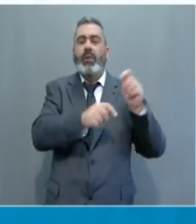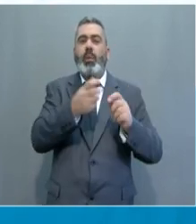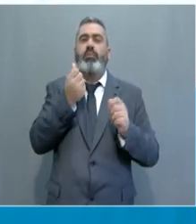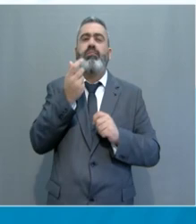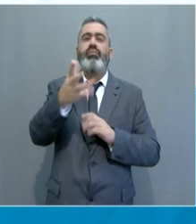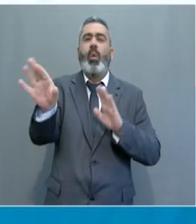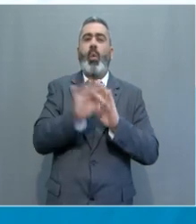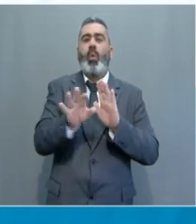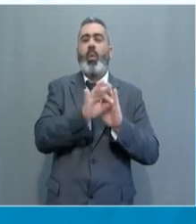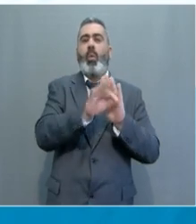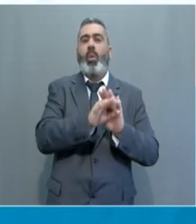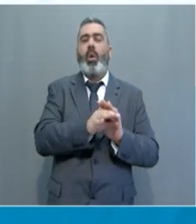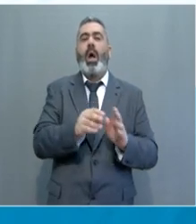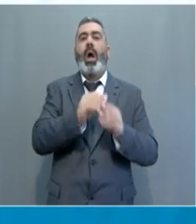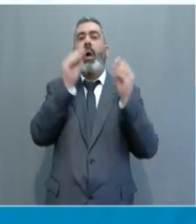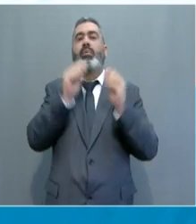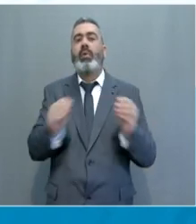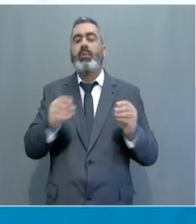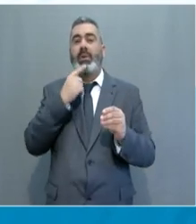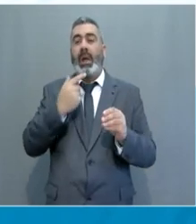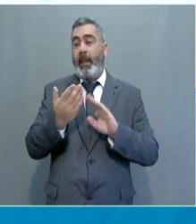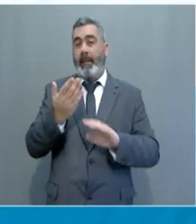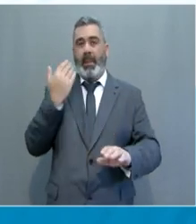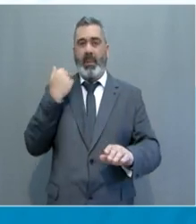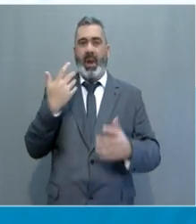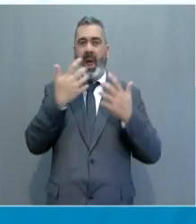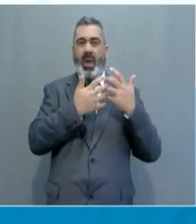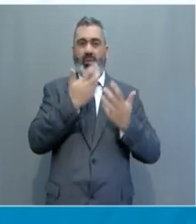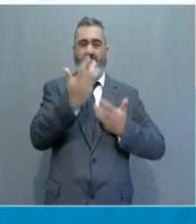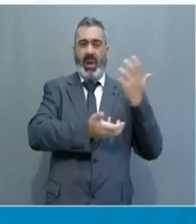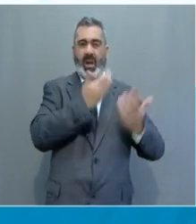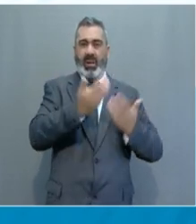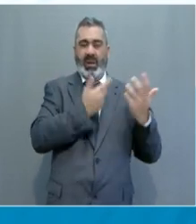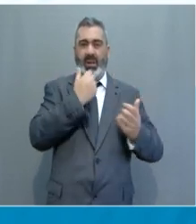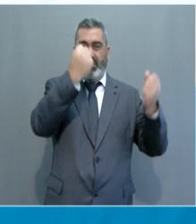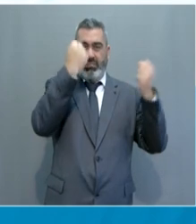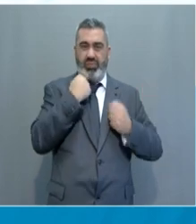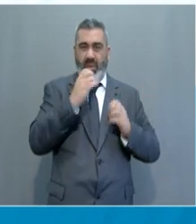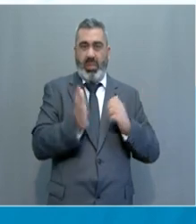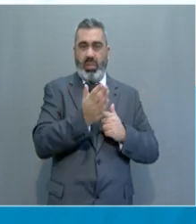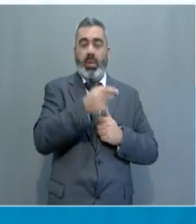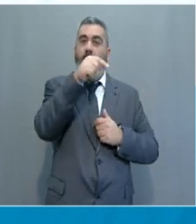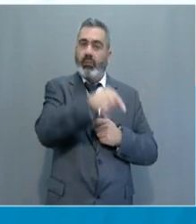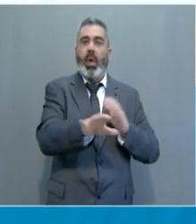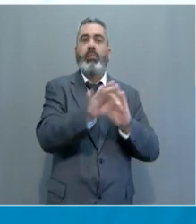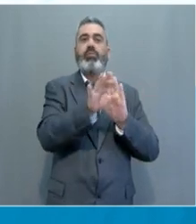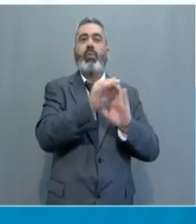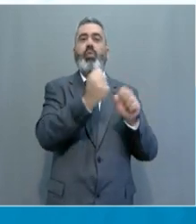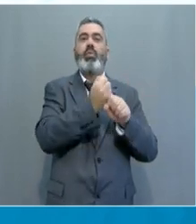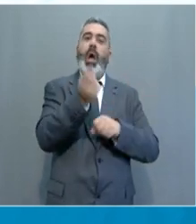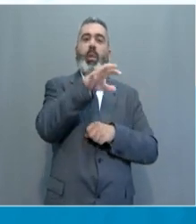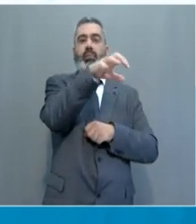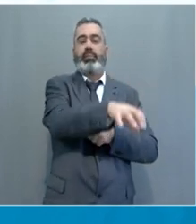και θα μπορέσουν να αναπληρώσουν την απώλεια των θέσεων εργασίας από το Λιγνίτη. Αλλά μιας